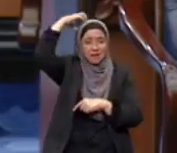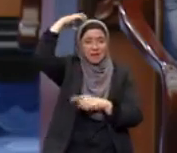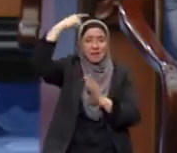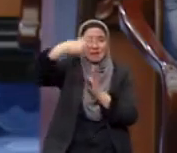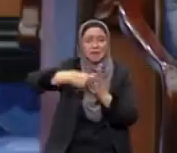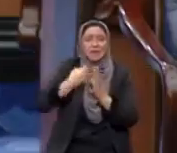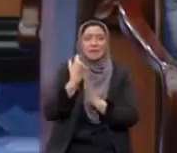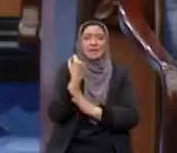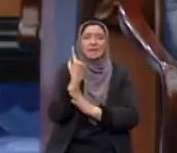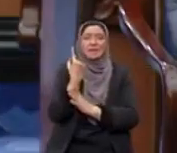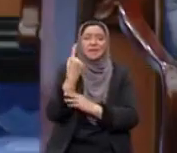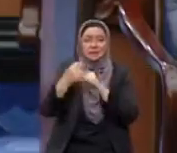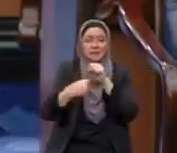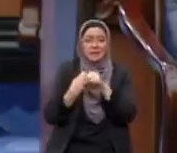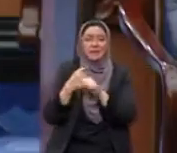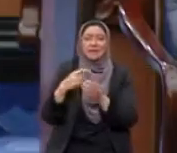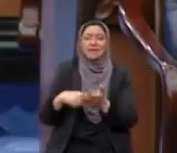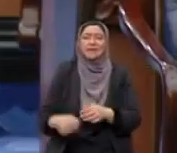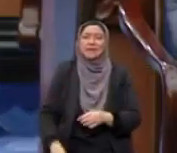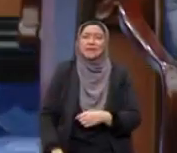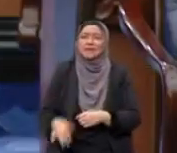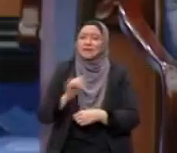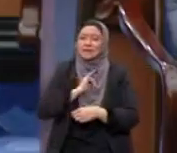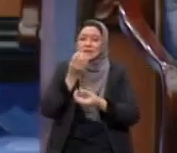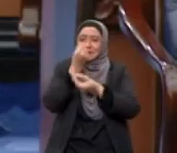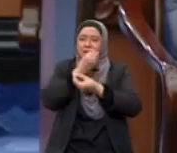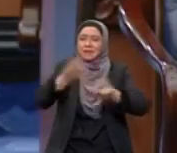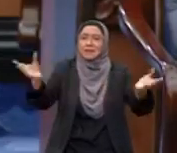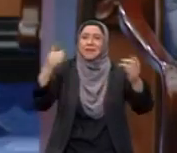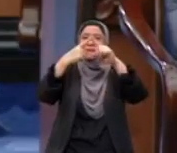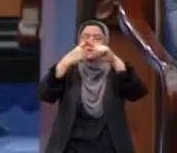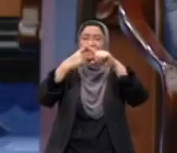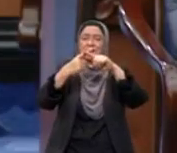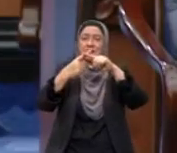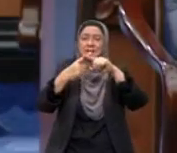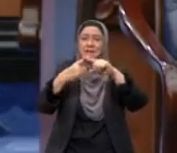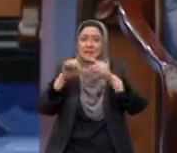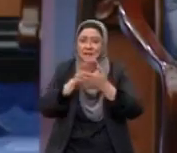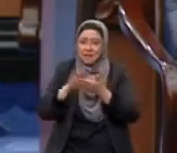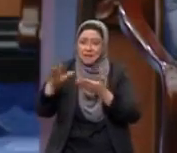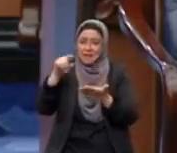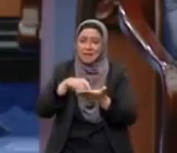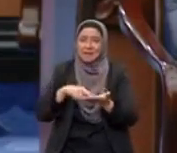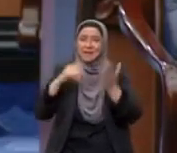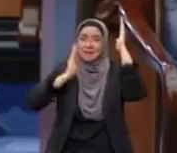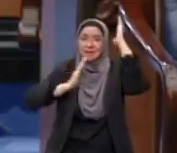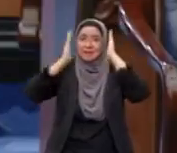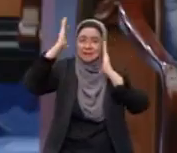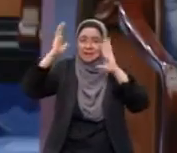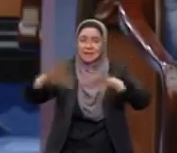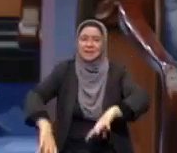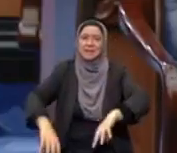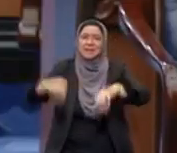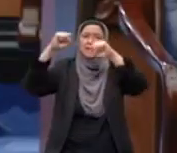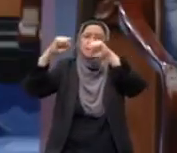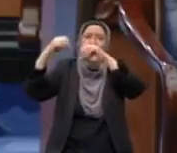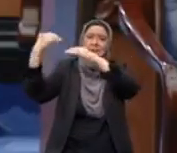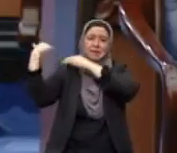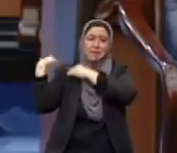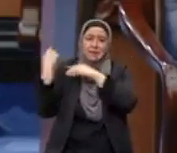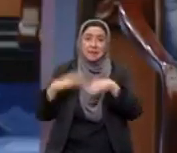ini saya juga ingin memaklumkan dewan yang mulia ini bahawa Malaysia sedang memainkan peranan penting di peringkat